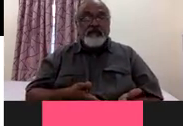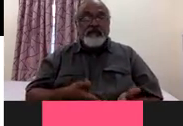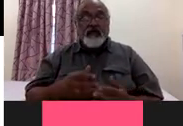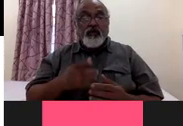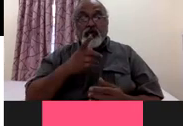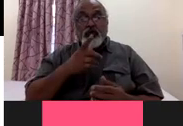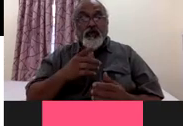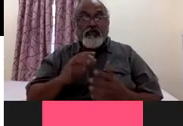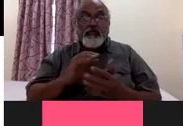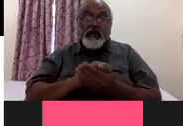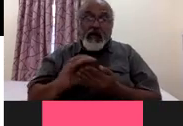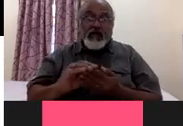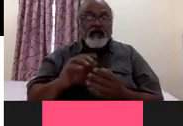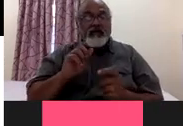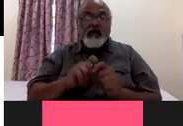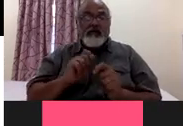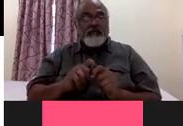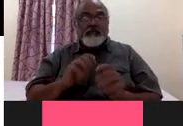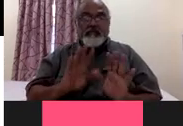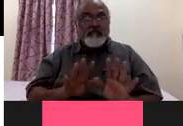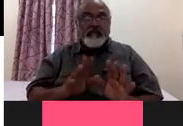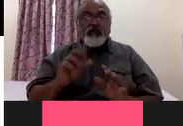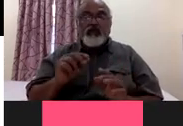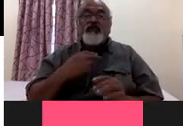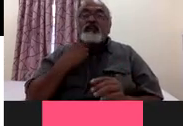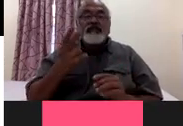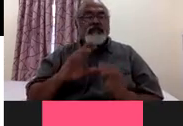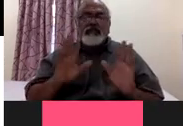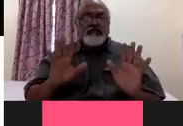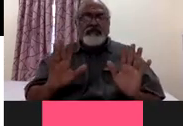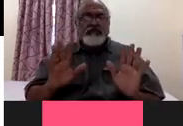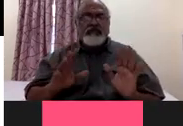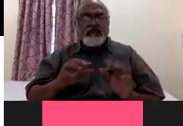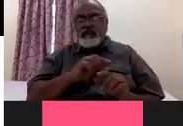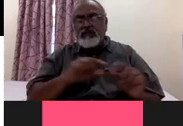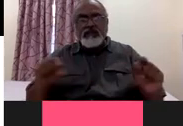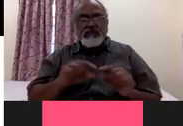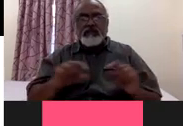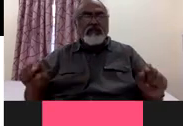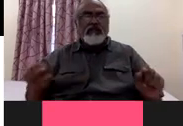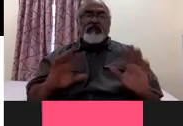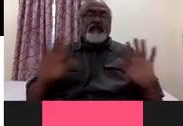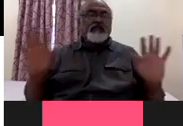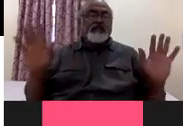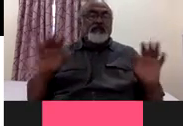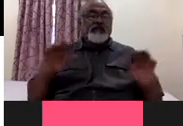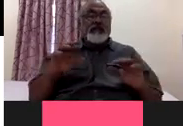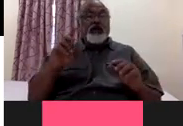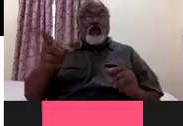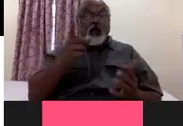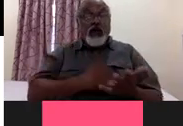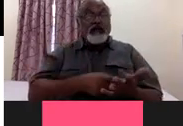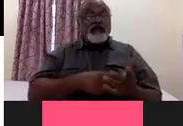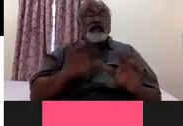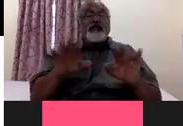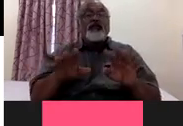a banking process, non-voice. मतलब उसमें phone में बात does not require communication on the